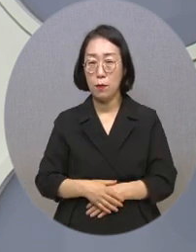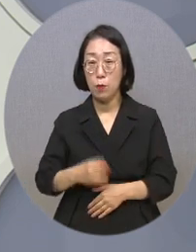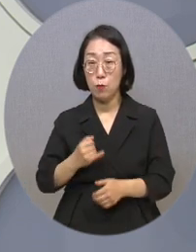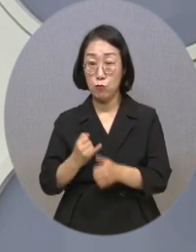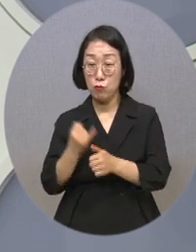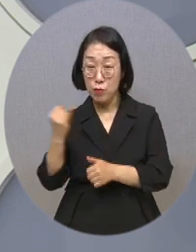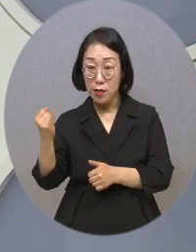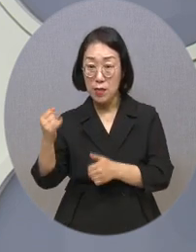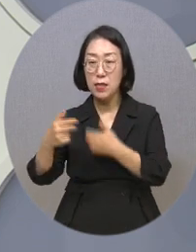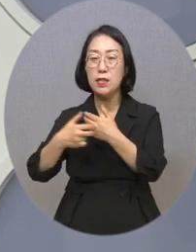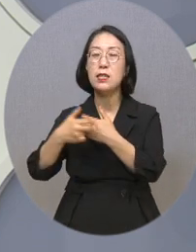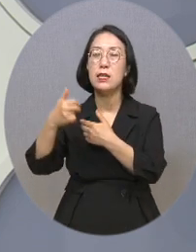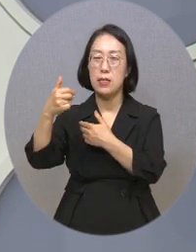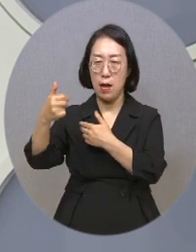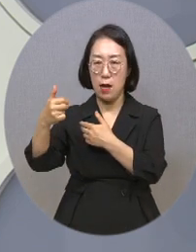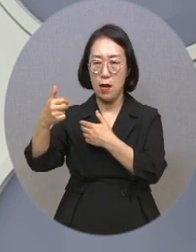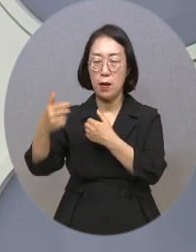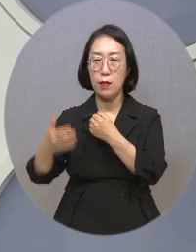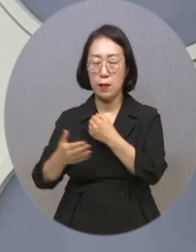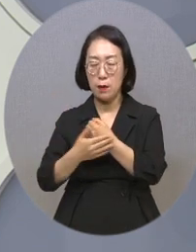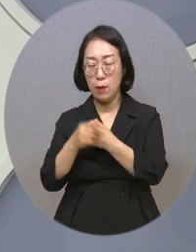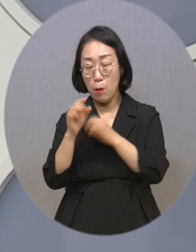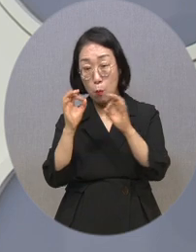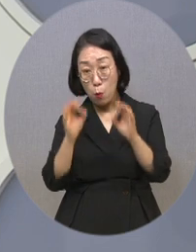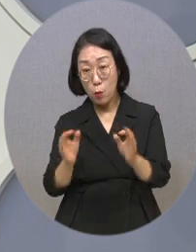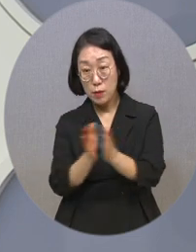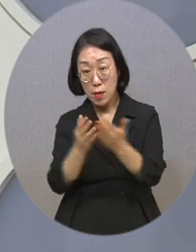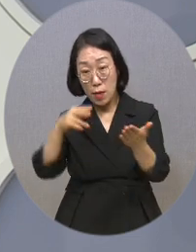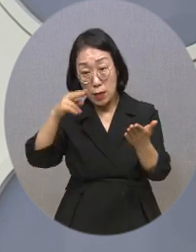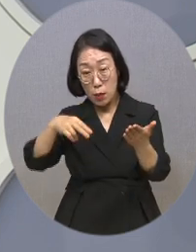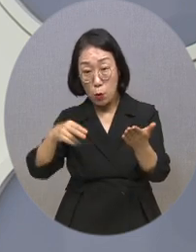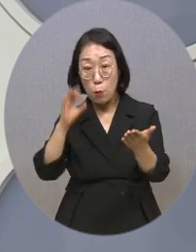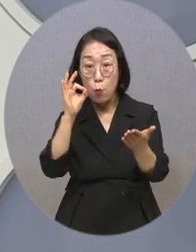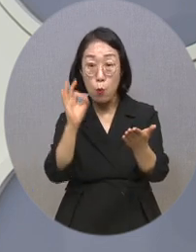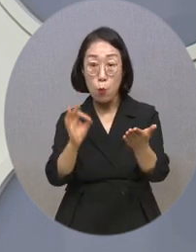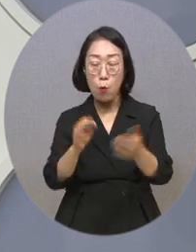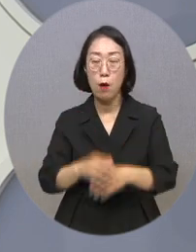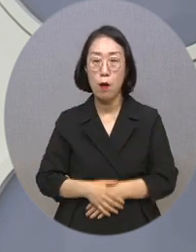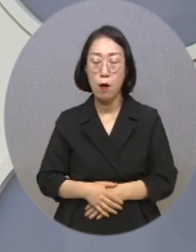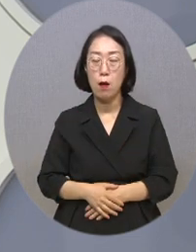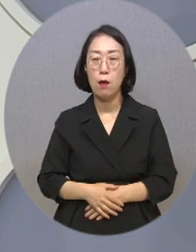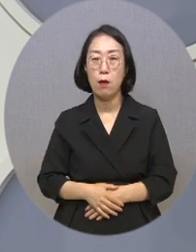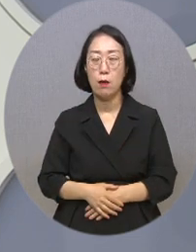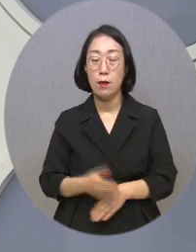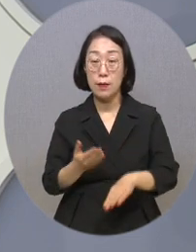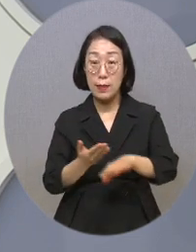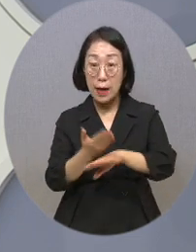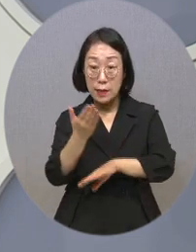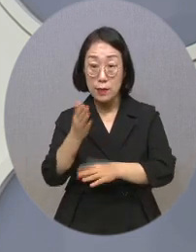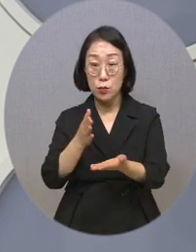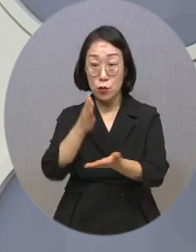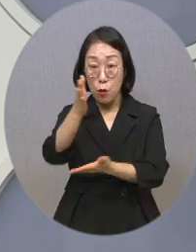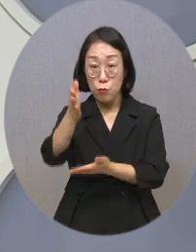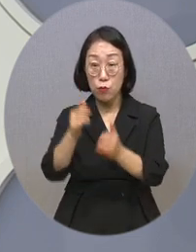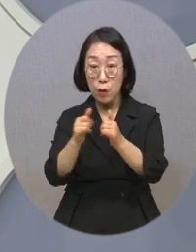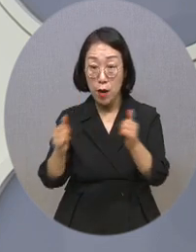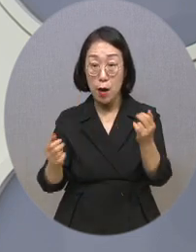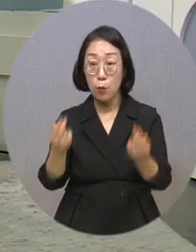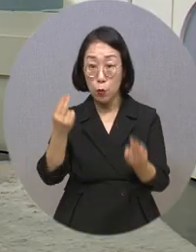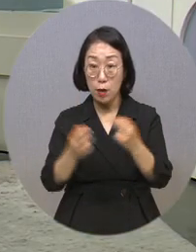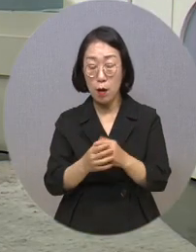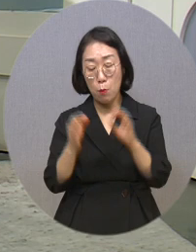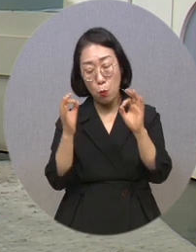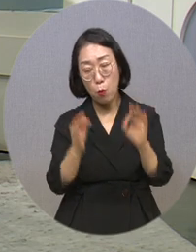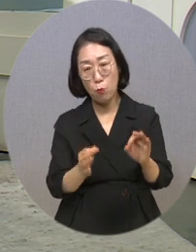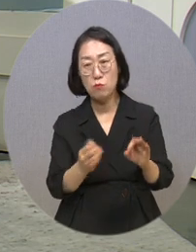의사니까 같이 이제 그런 관계되는 책도 보고 해서 그 오히려 다른 전문가 의사 선생님들은 뭐 괜찮을